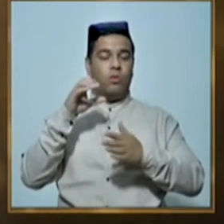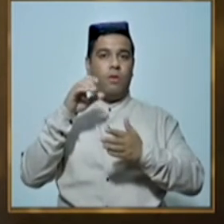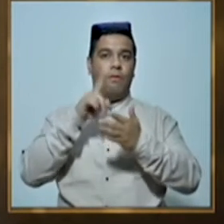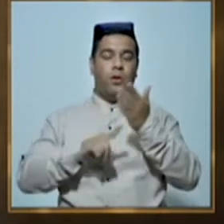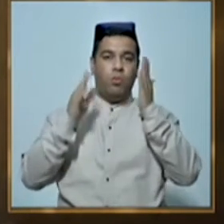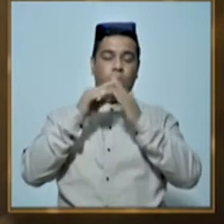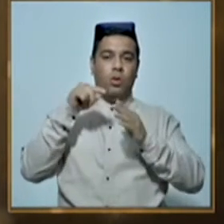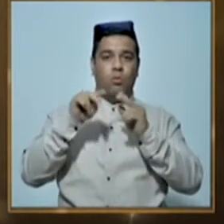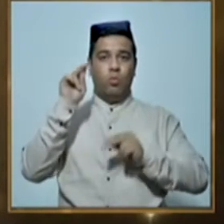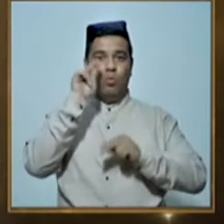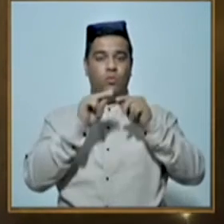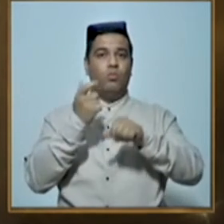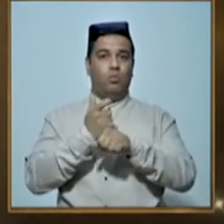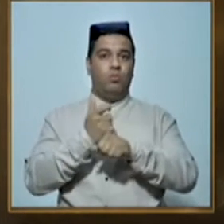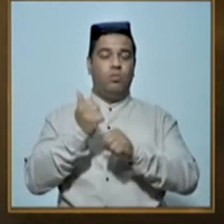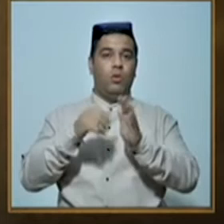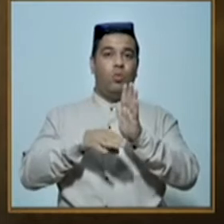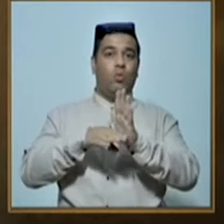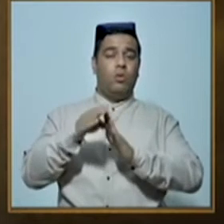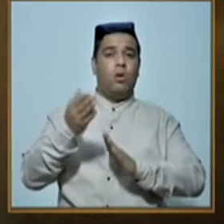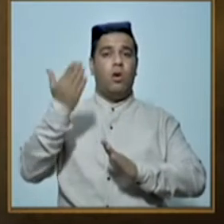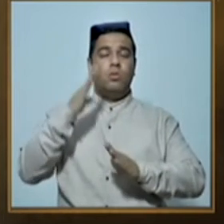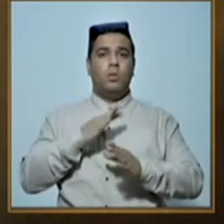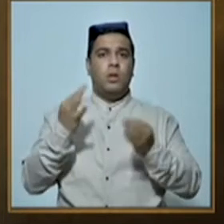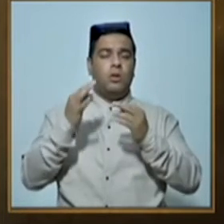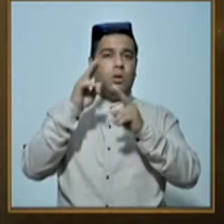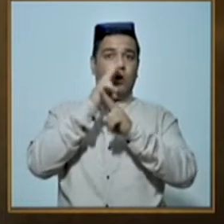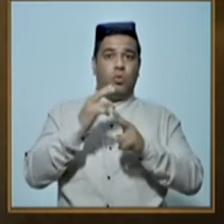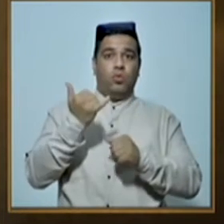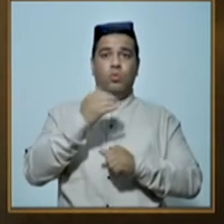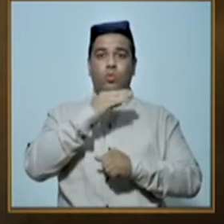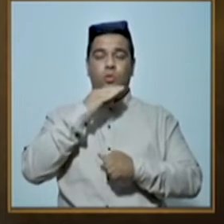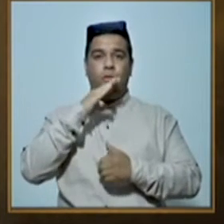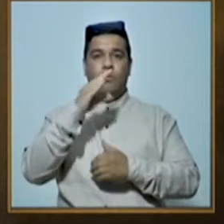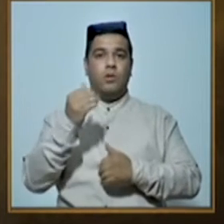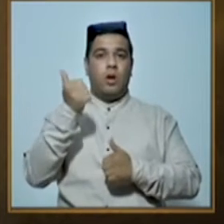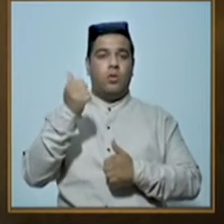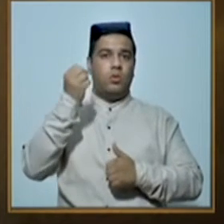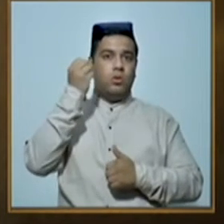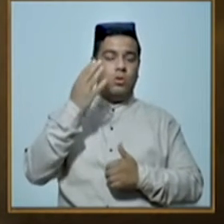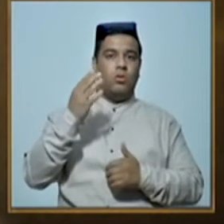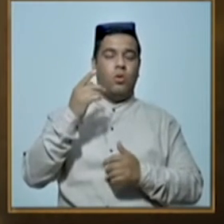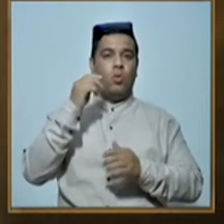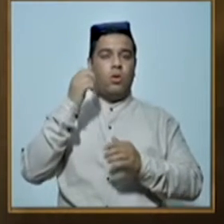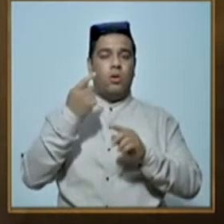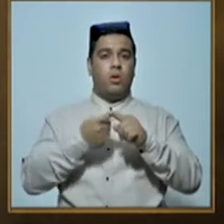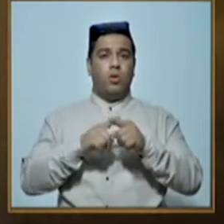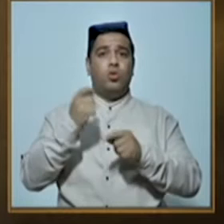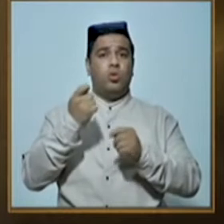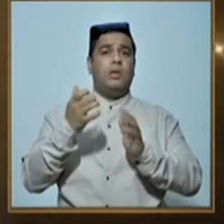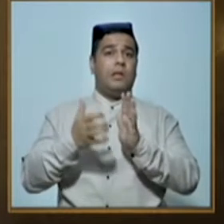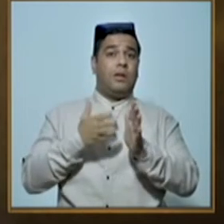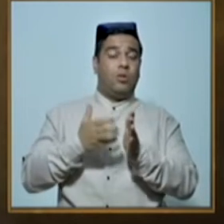bir necha yil davom etib, avval bilmagan ko'pgina narsalarimizni bilib ham oldik. Yana